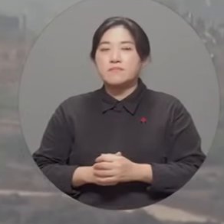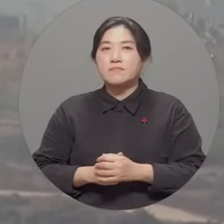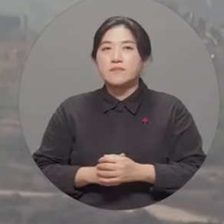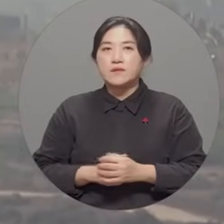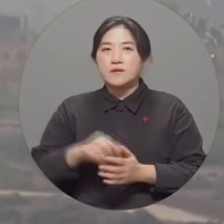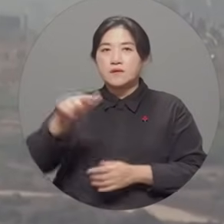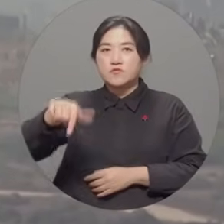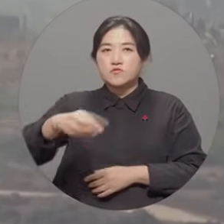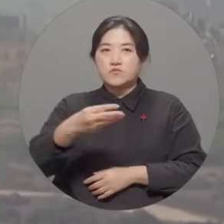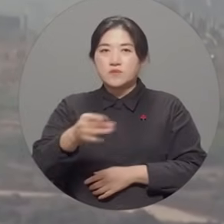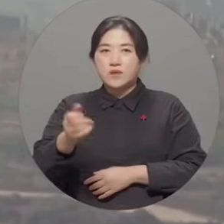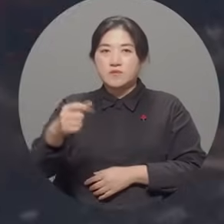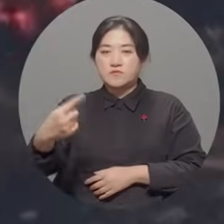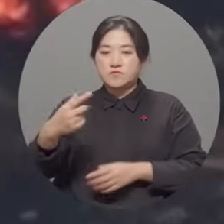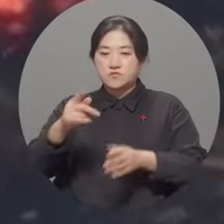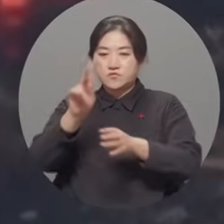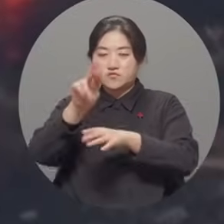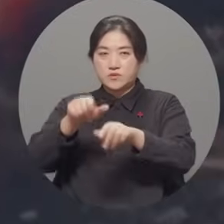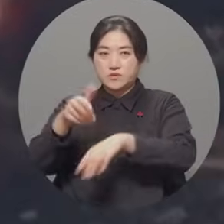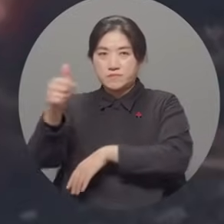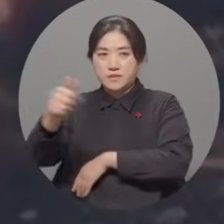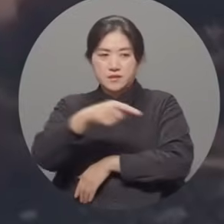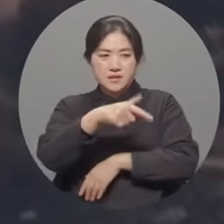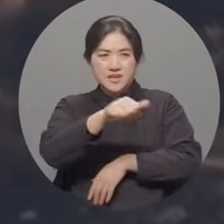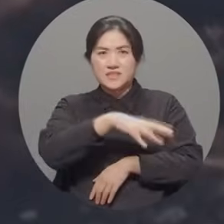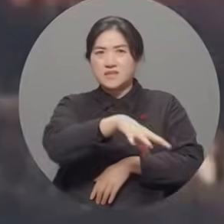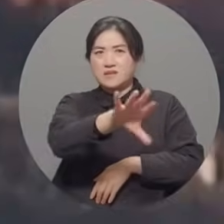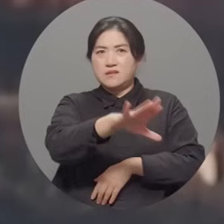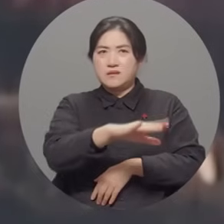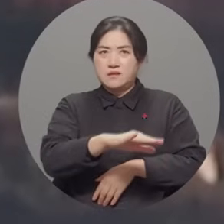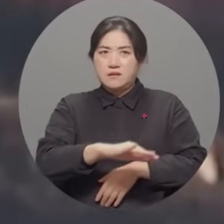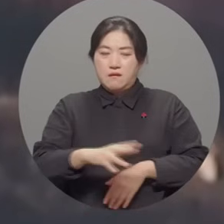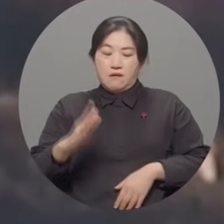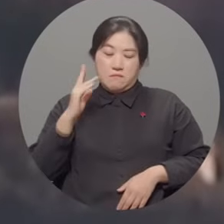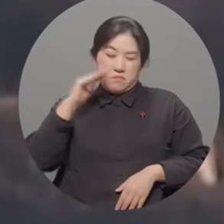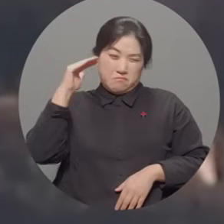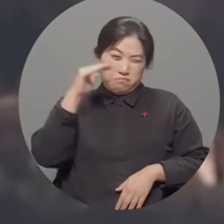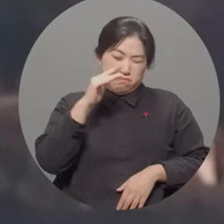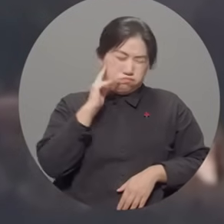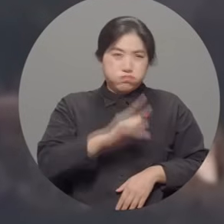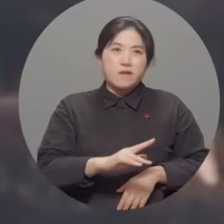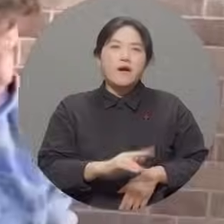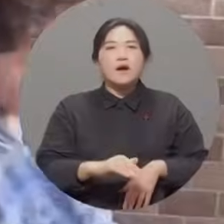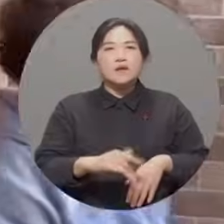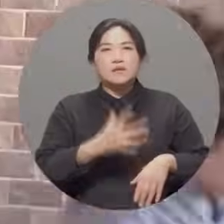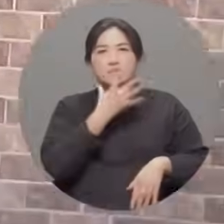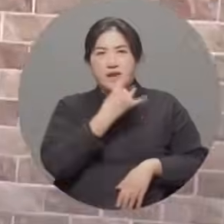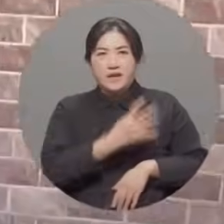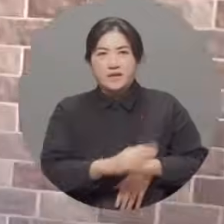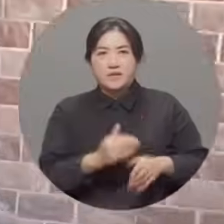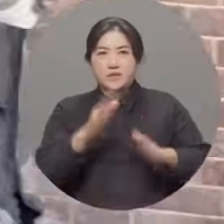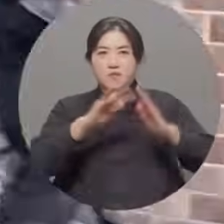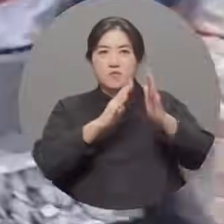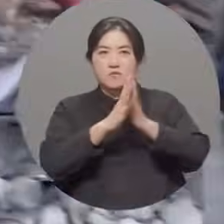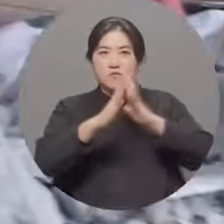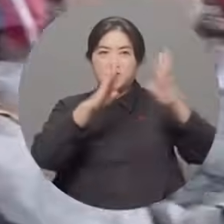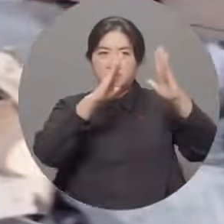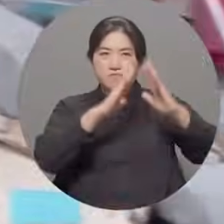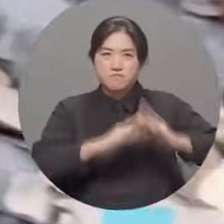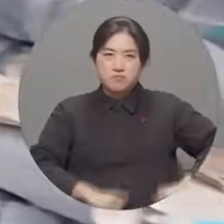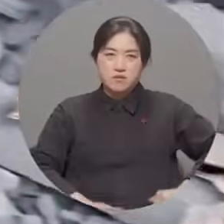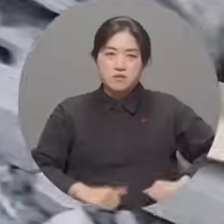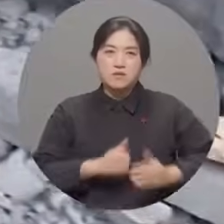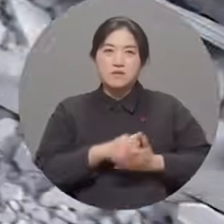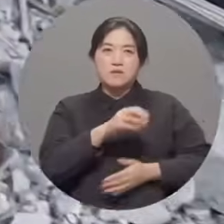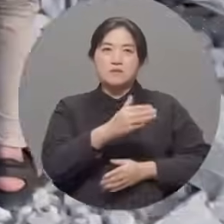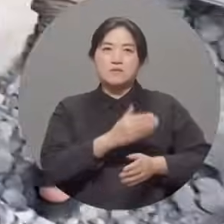구테우스 유엔 사무총장은 가자지구 상황이 빠르게 재앙으로 악화하고 있다면서 공공질서가 곧 완전히 무너져 이